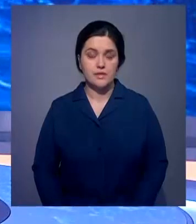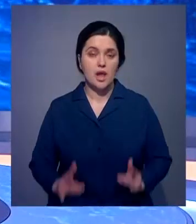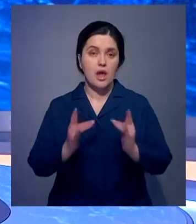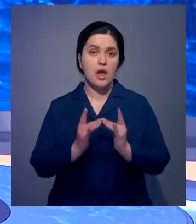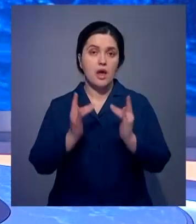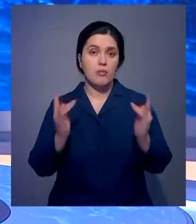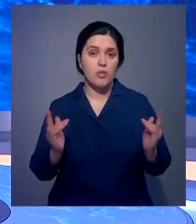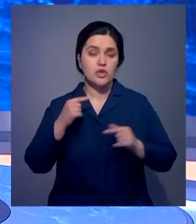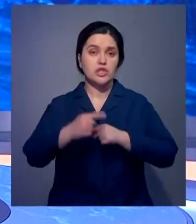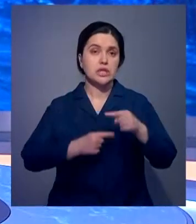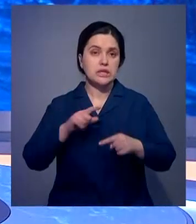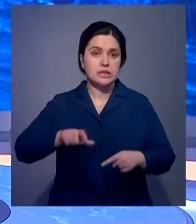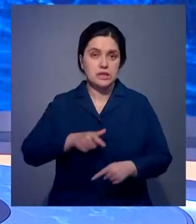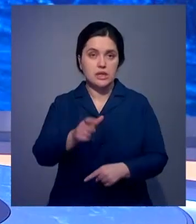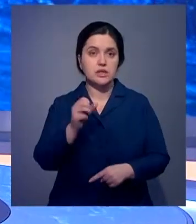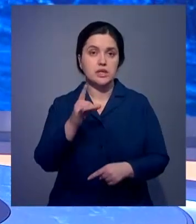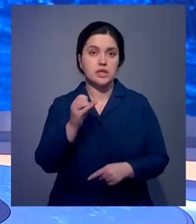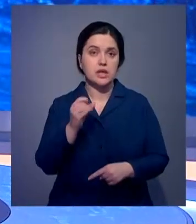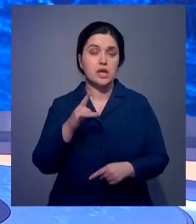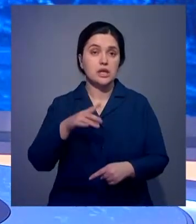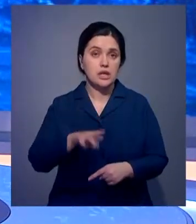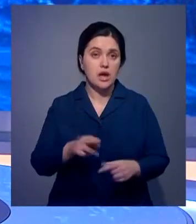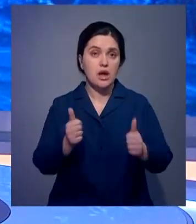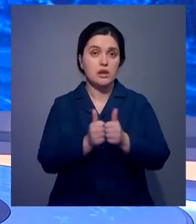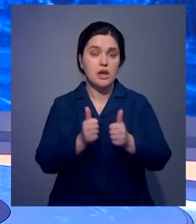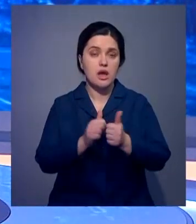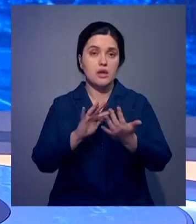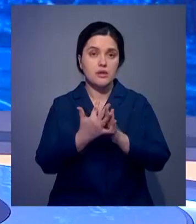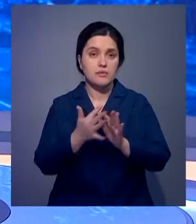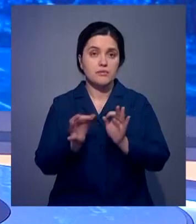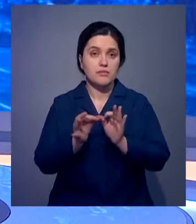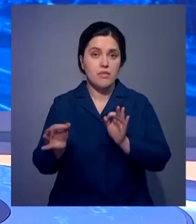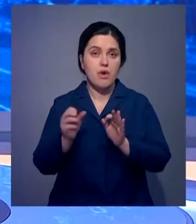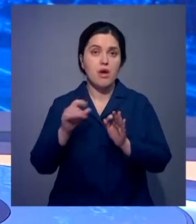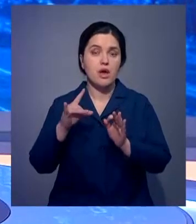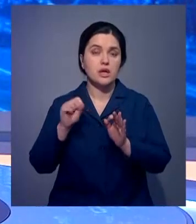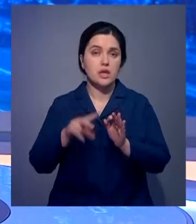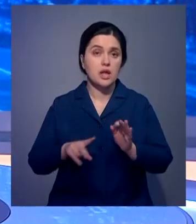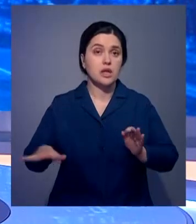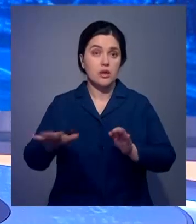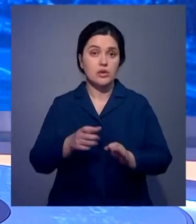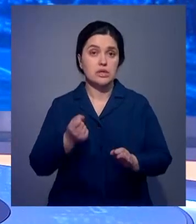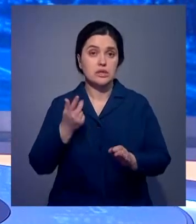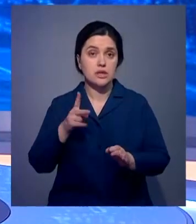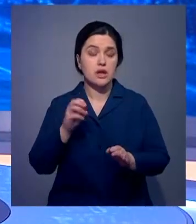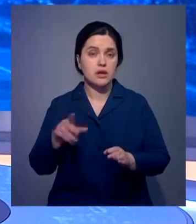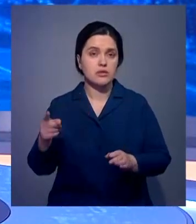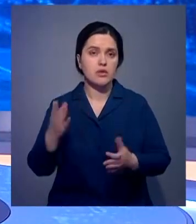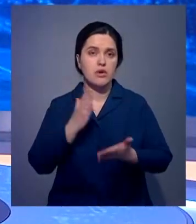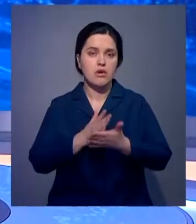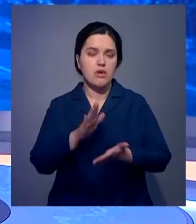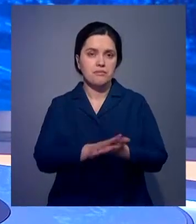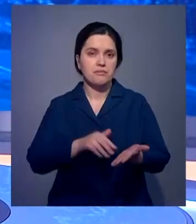Понтонный мост через Сырдарью вблизи населенного пункта Аман-Откиль Аральского района уже несколько лет находится в